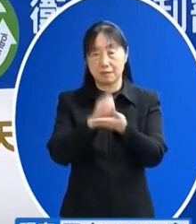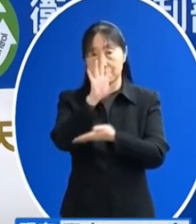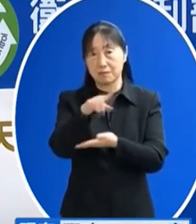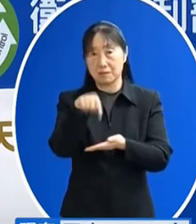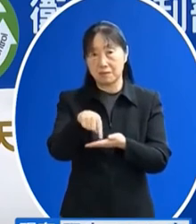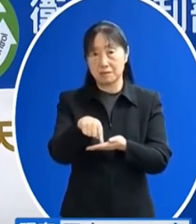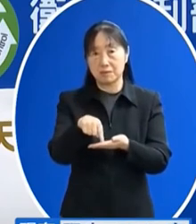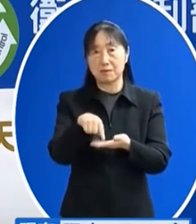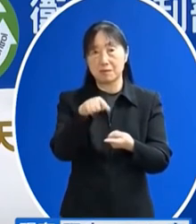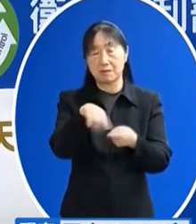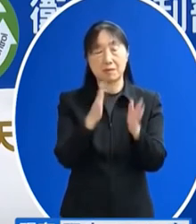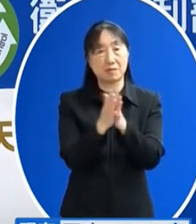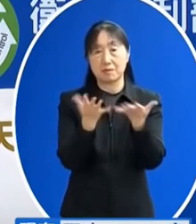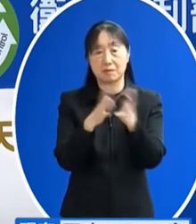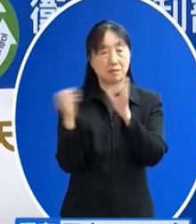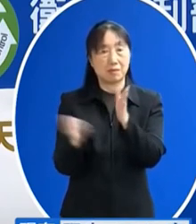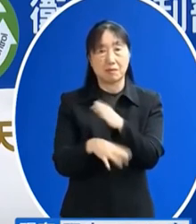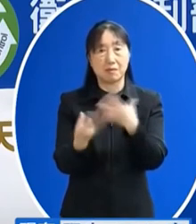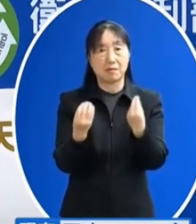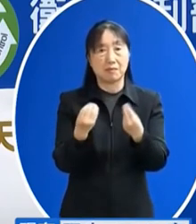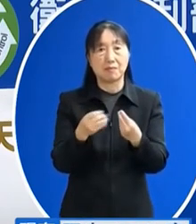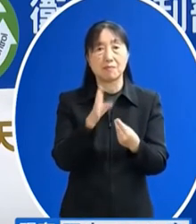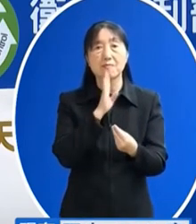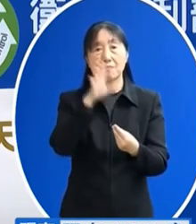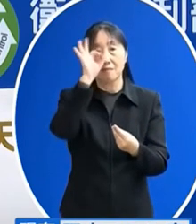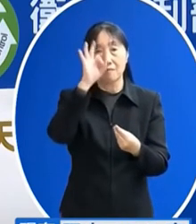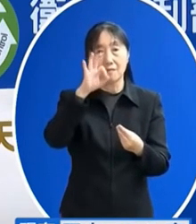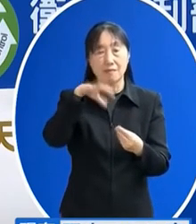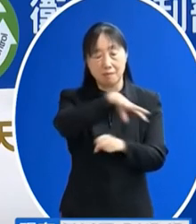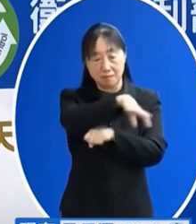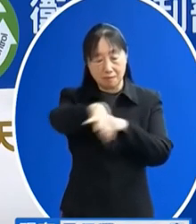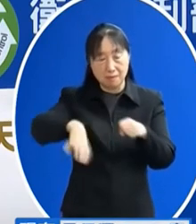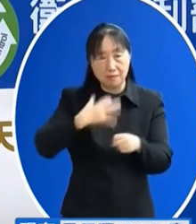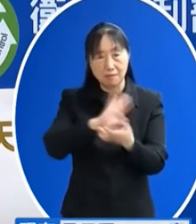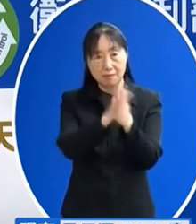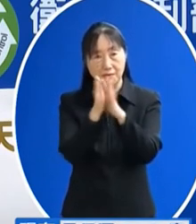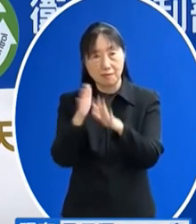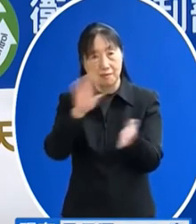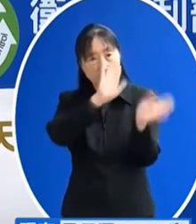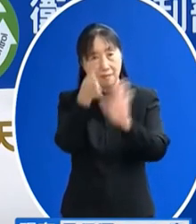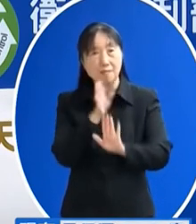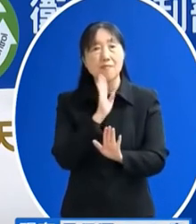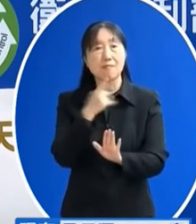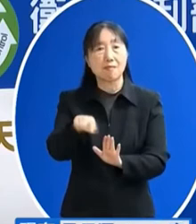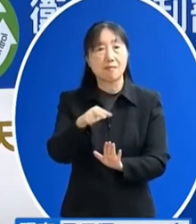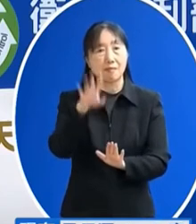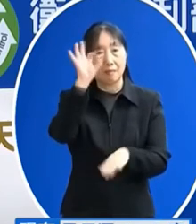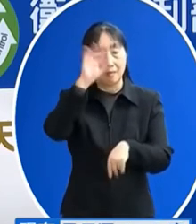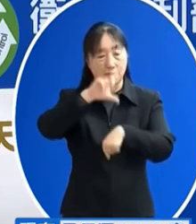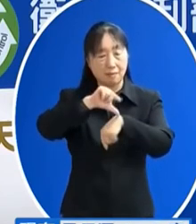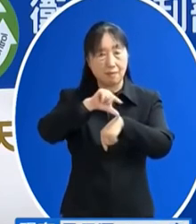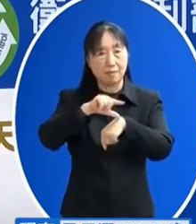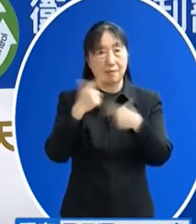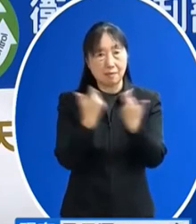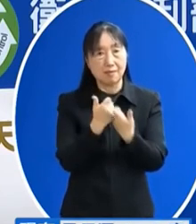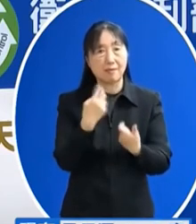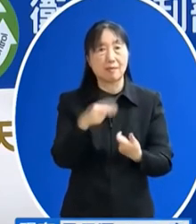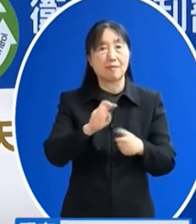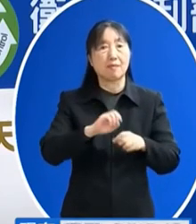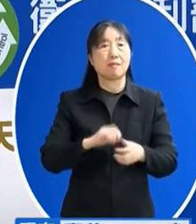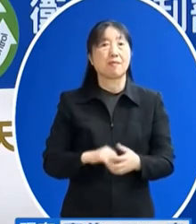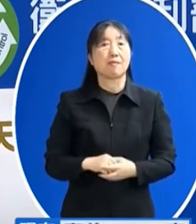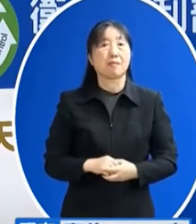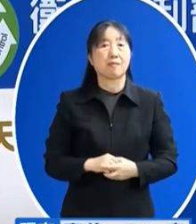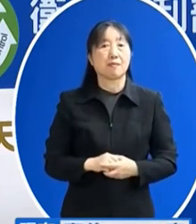说要放弃嘛哈，要看那个整个的环境的状况的变化，那找一个适当的时机来开始。